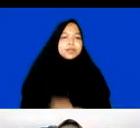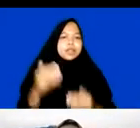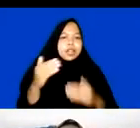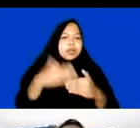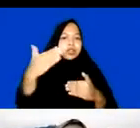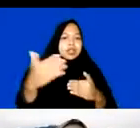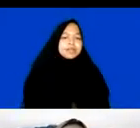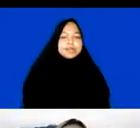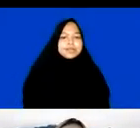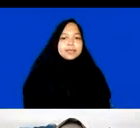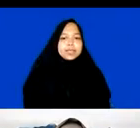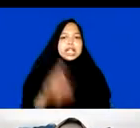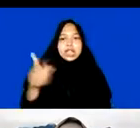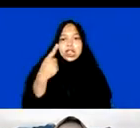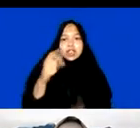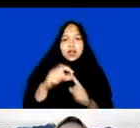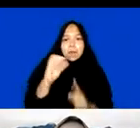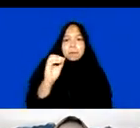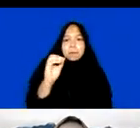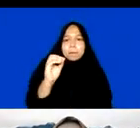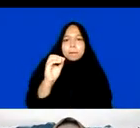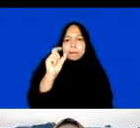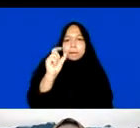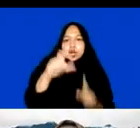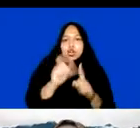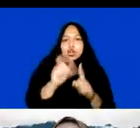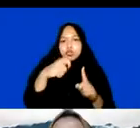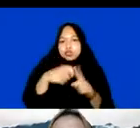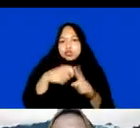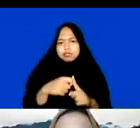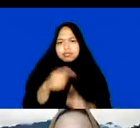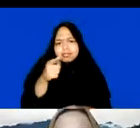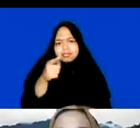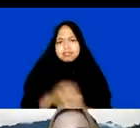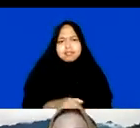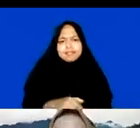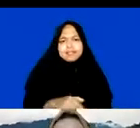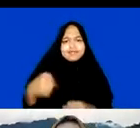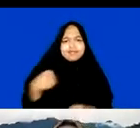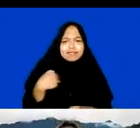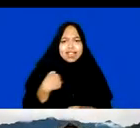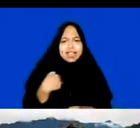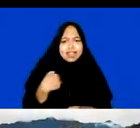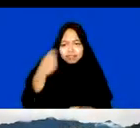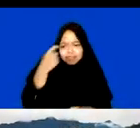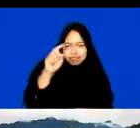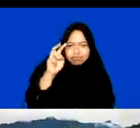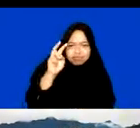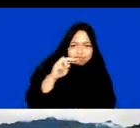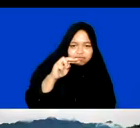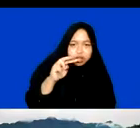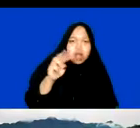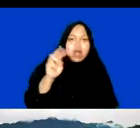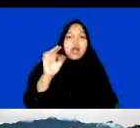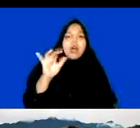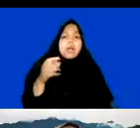Kemudian salah satu produknya nih ya Mas Kira ya. Saya agak tertarik nih melihat ini, sepertinya ada makna tersirat nih